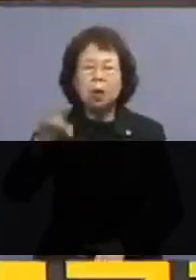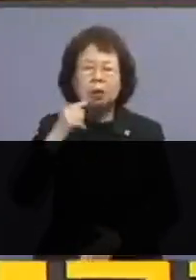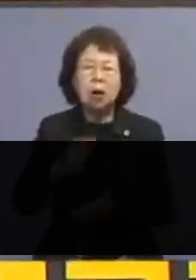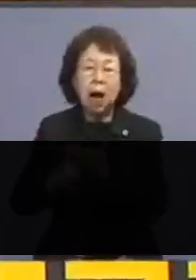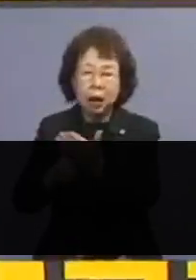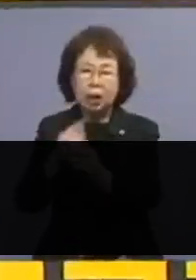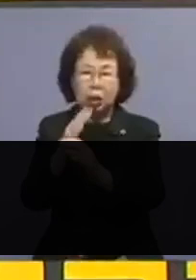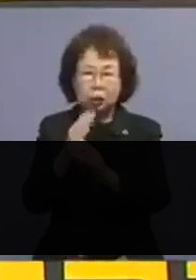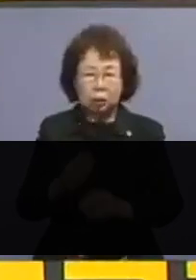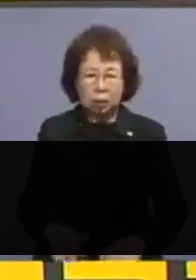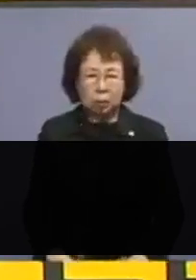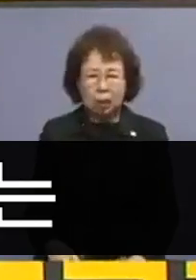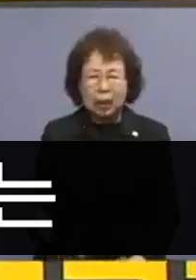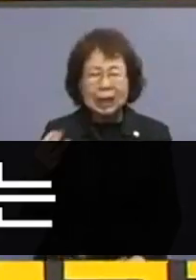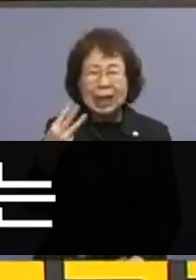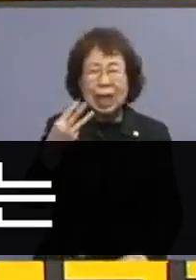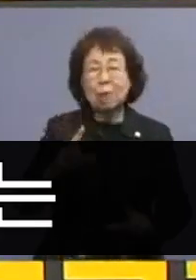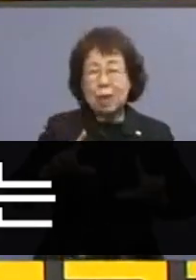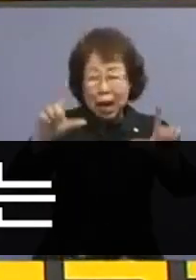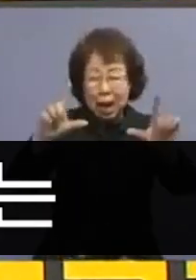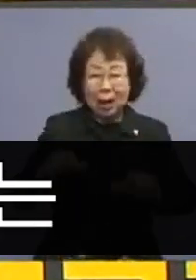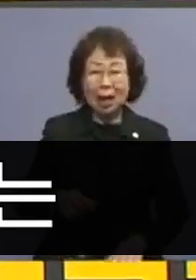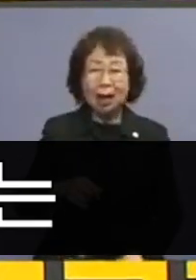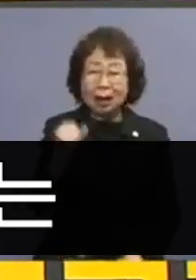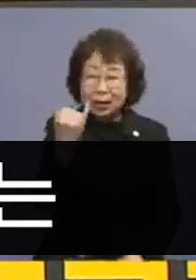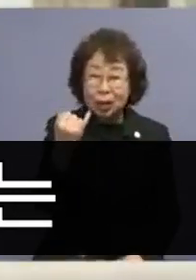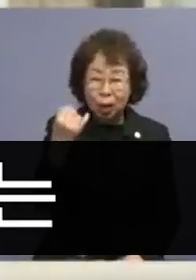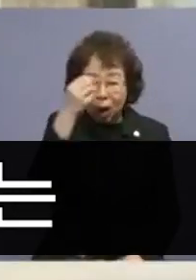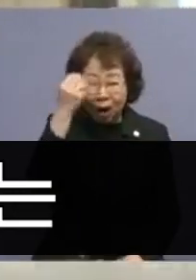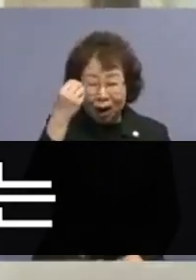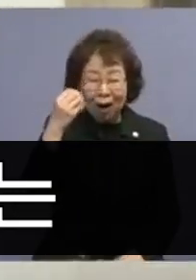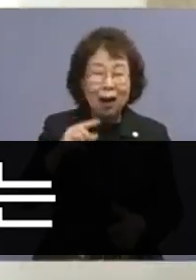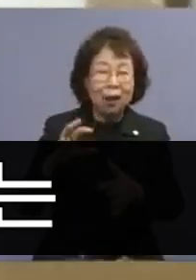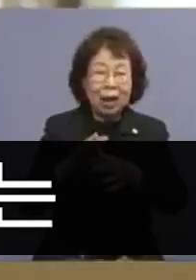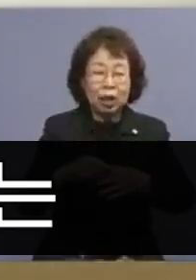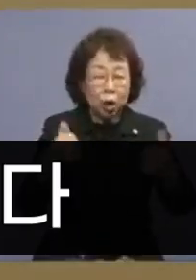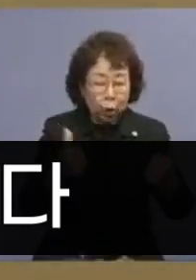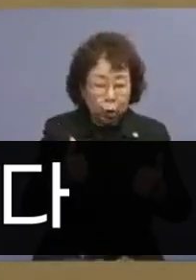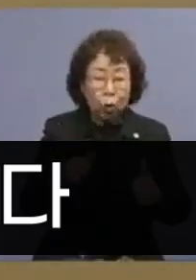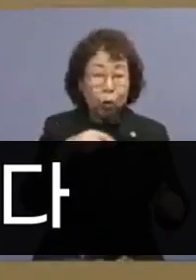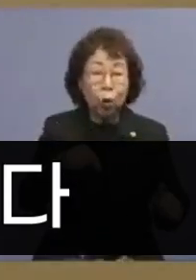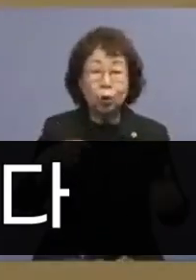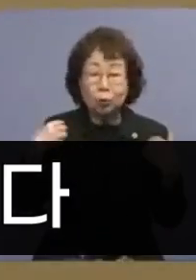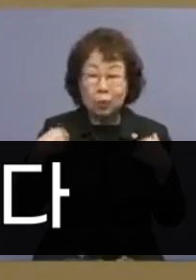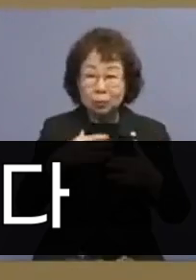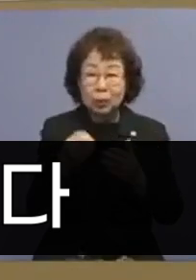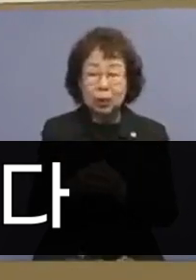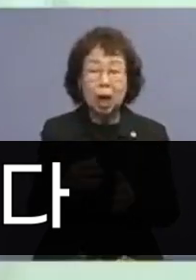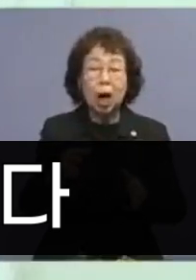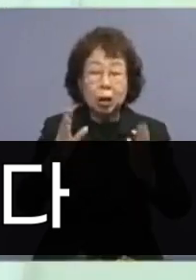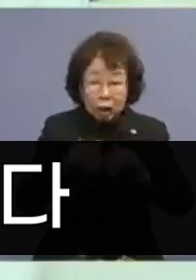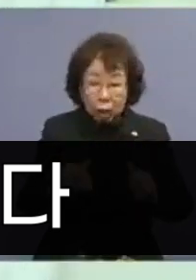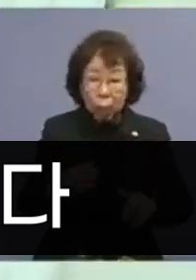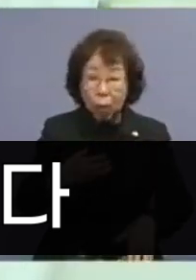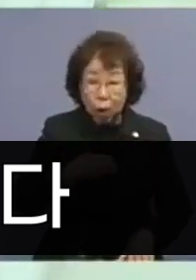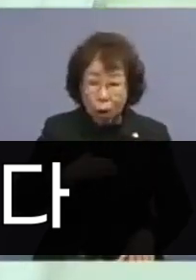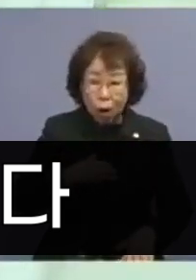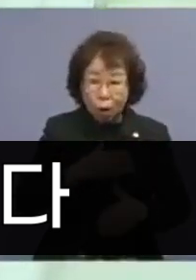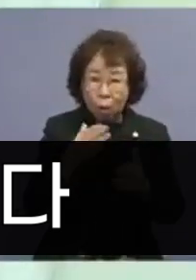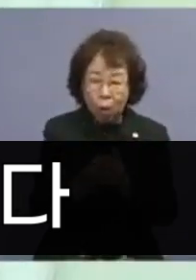이런 가운데 지난 3일 개성여고 안전진단 관련 회의를 위한 교육부는 건물 철거 여부를 곧